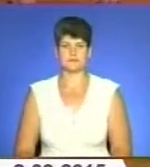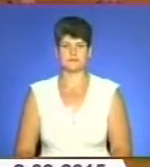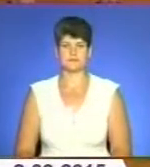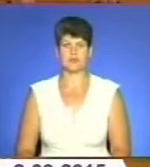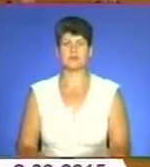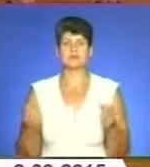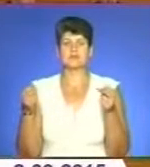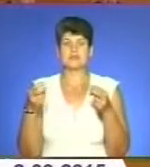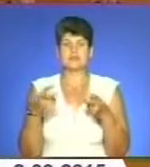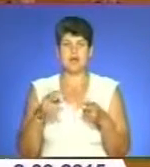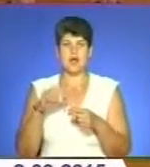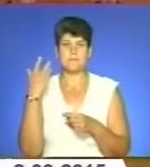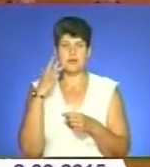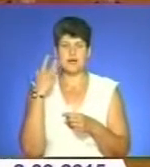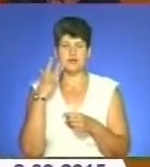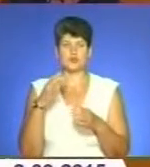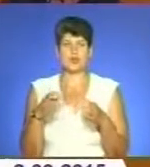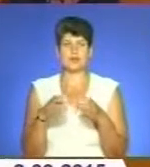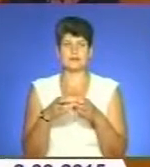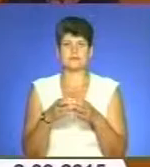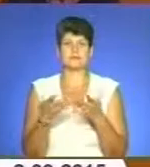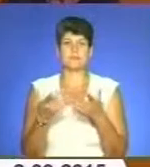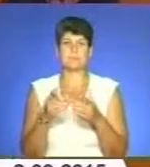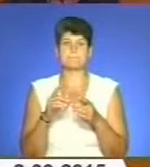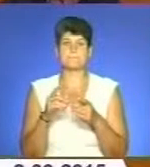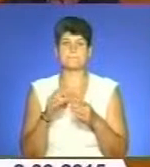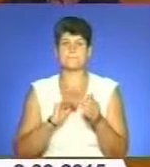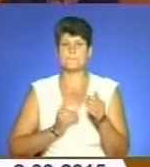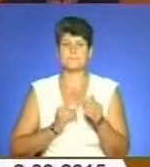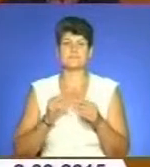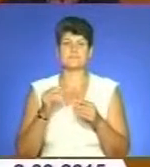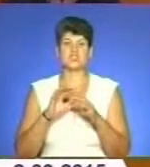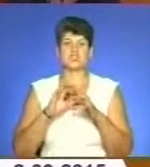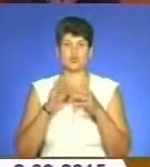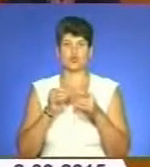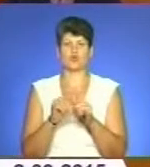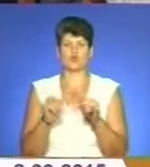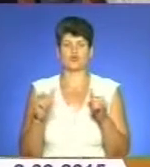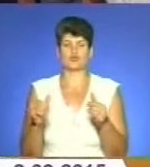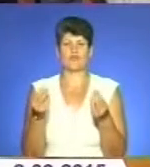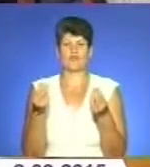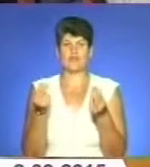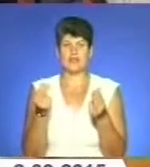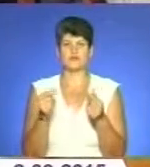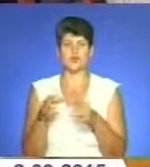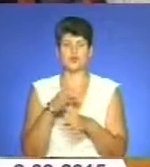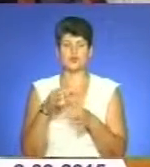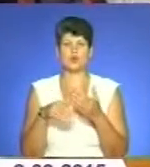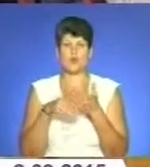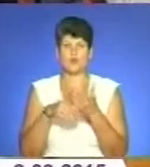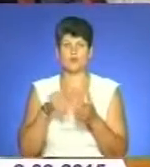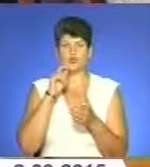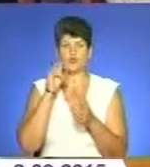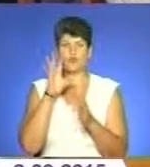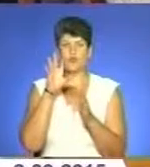Фахівці Американського агентства з міжнародного розвитку вже понад 20 років фінансово та консультаційно допомагають Україні у